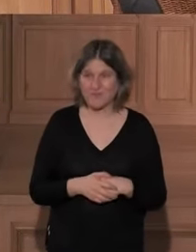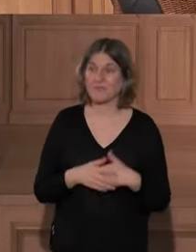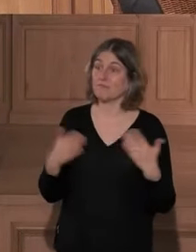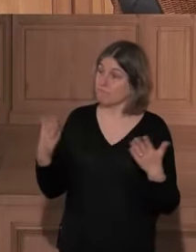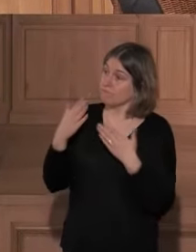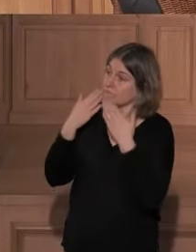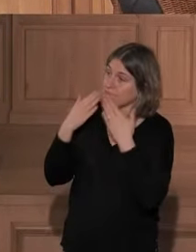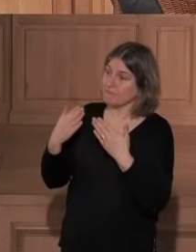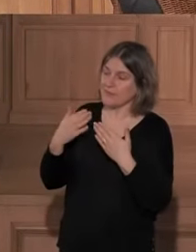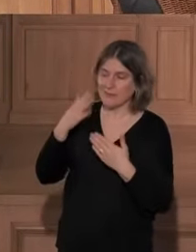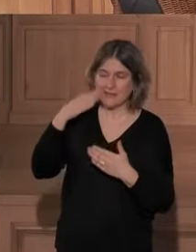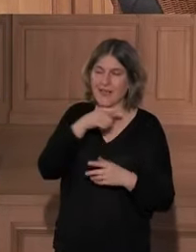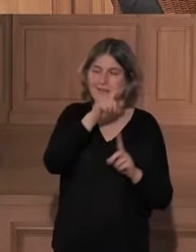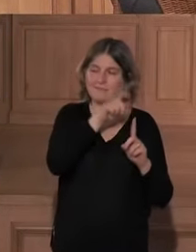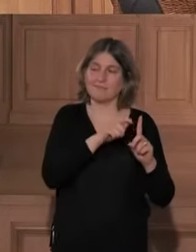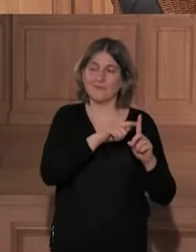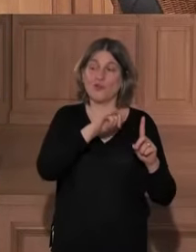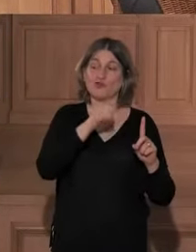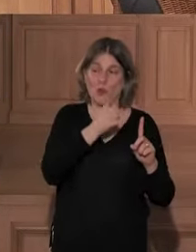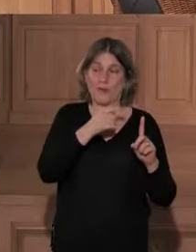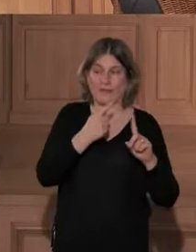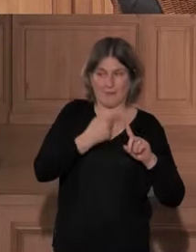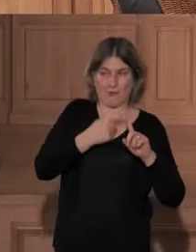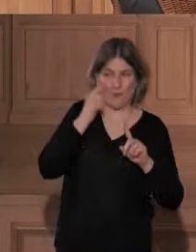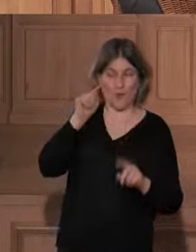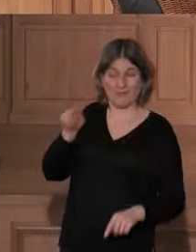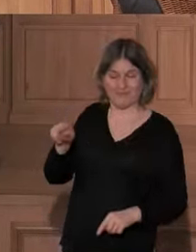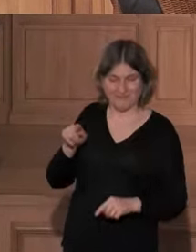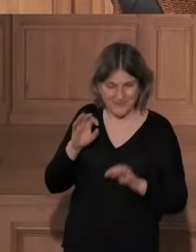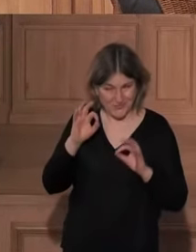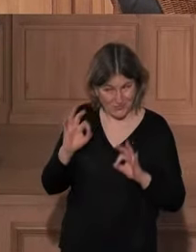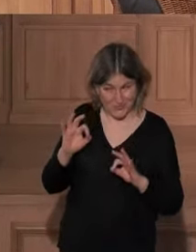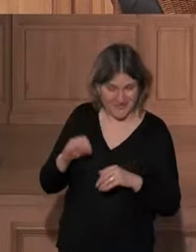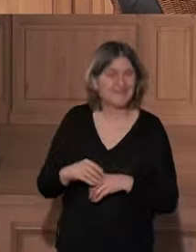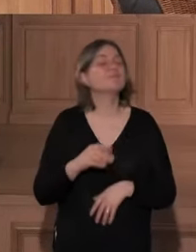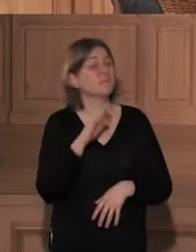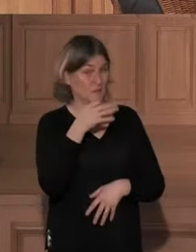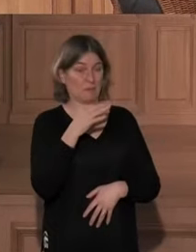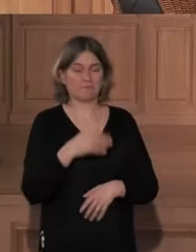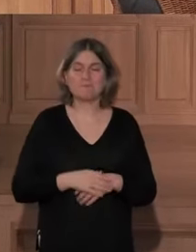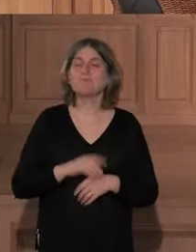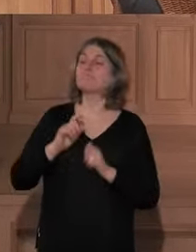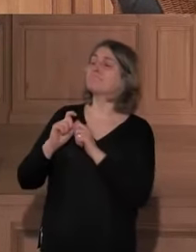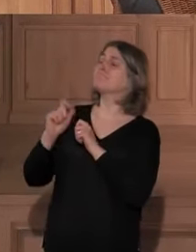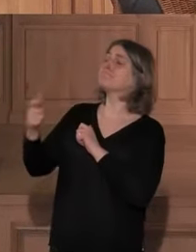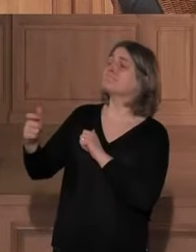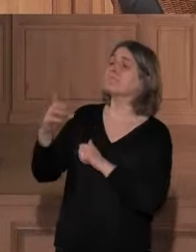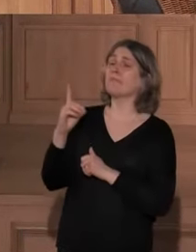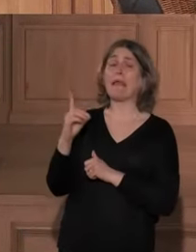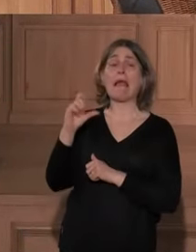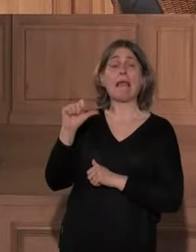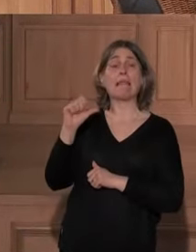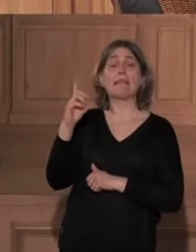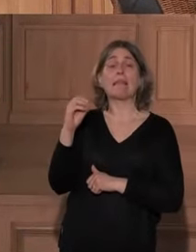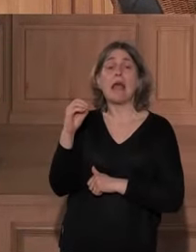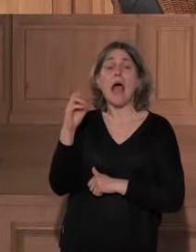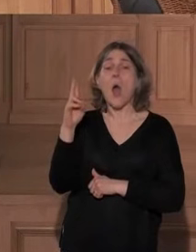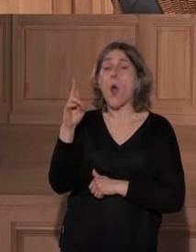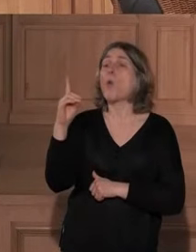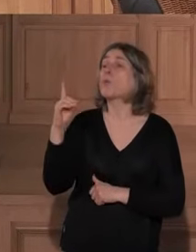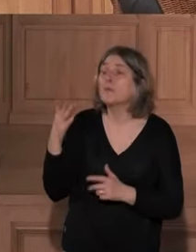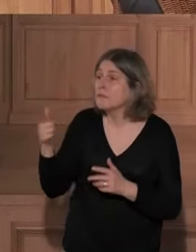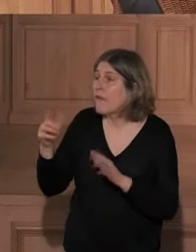quelqu'un qui a marqué dans votre vie. Oui. Merci, Stéphane. Et Daoud, Vous, ça commençait comment et c'était où,